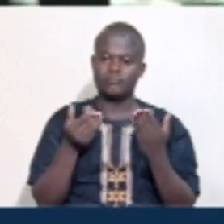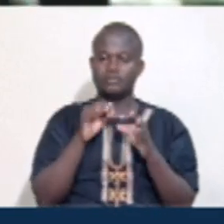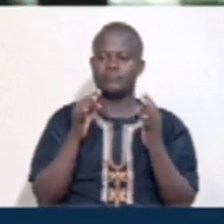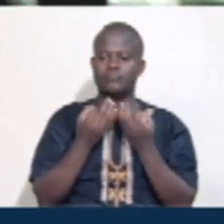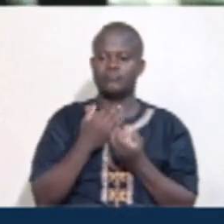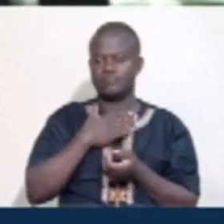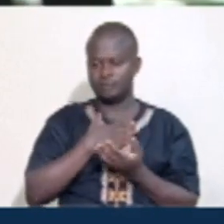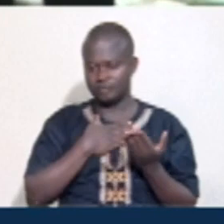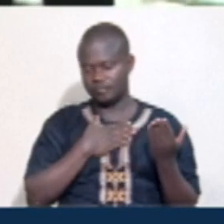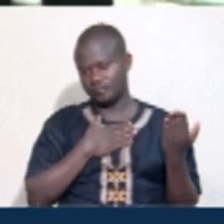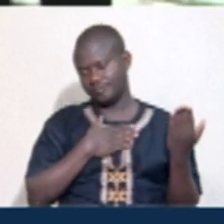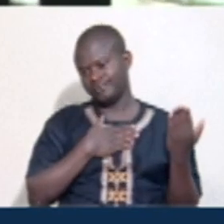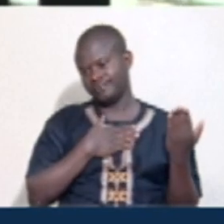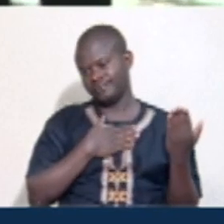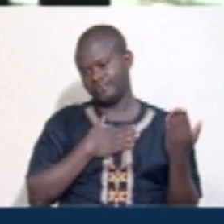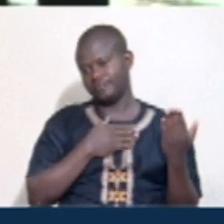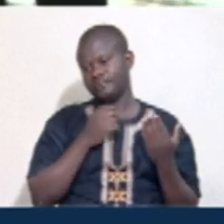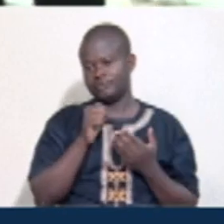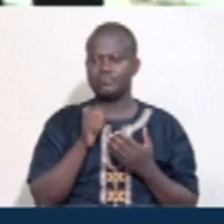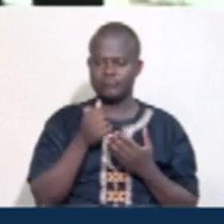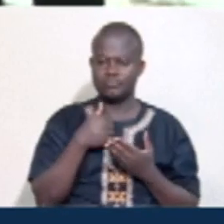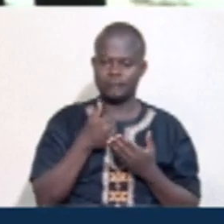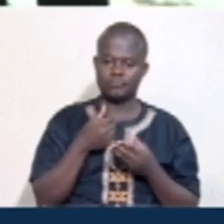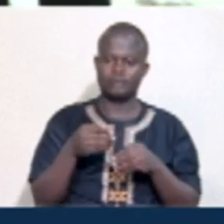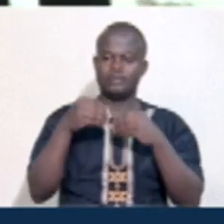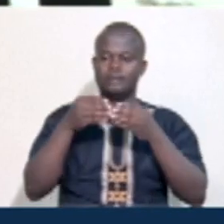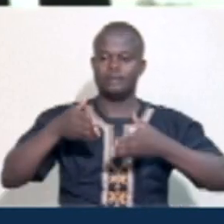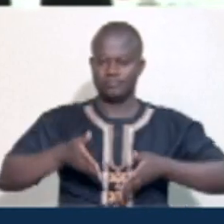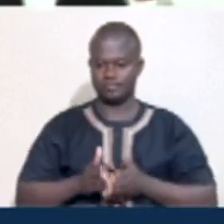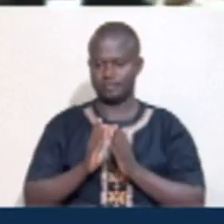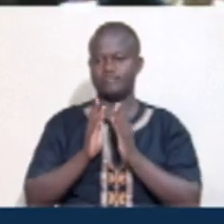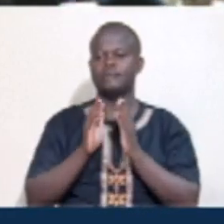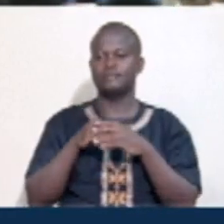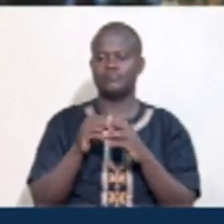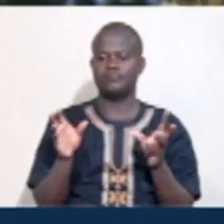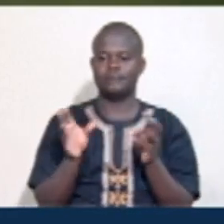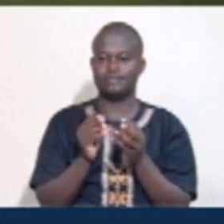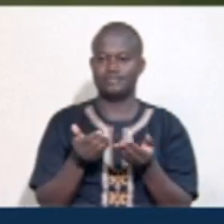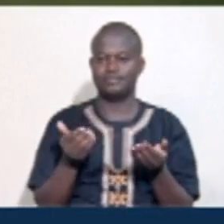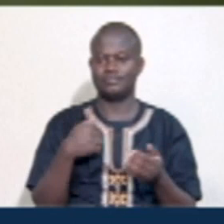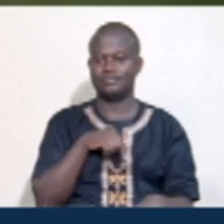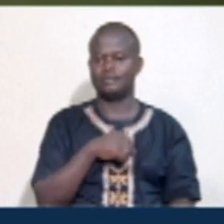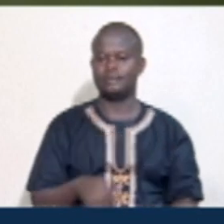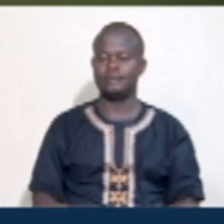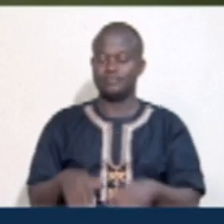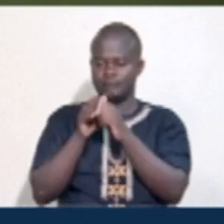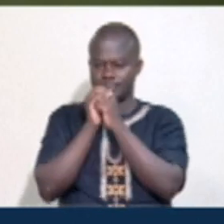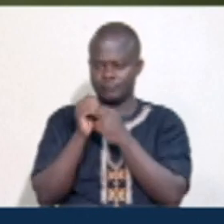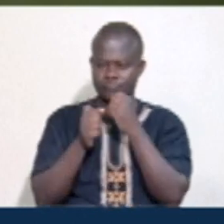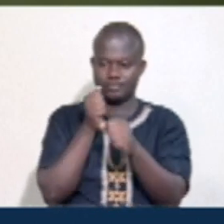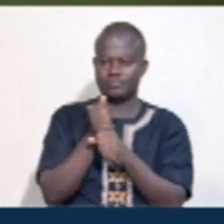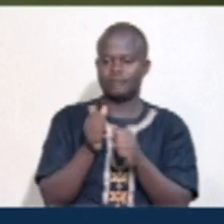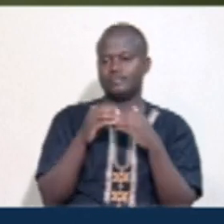imiryango yacu tuzabe dufite icyo guhereza abazadukomokaho muri make abana bacu. Aya masengesho